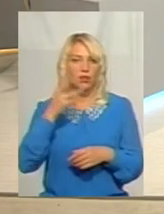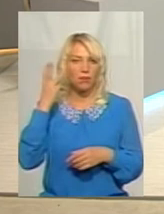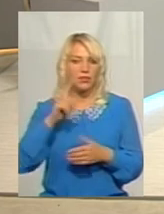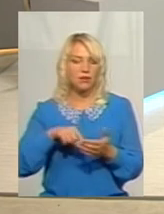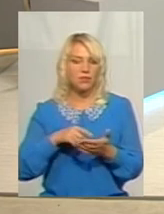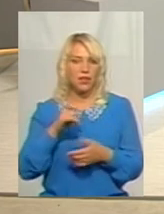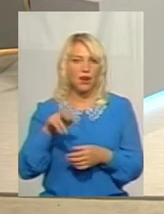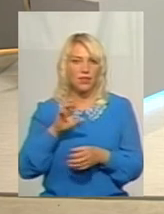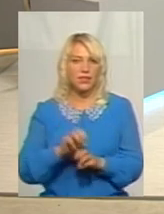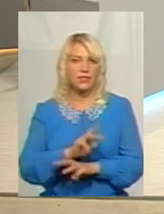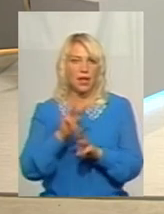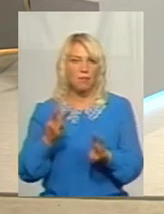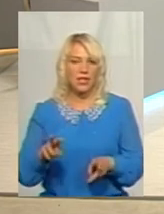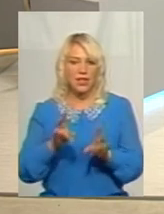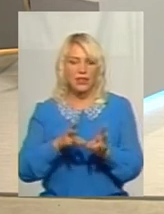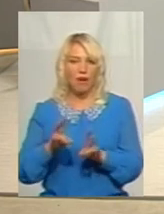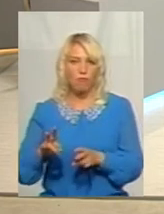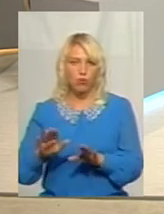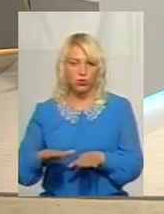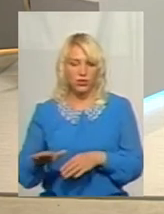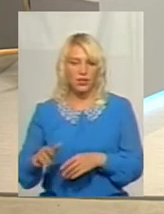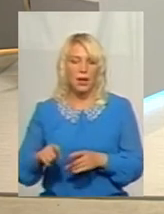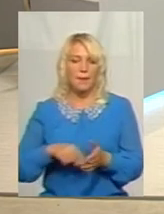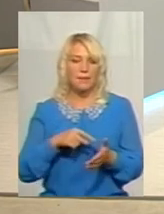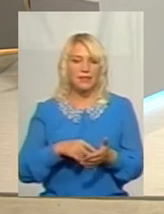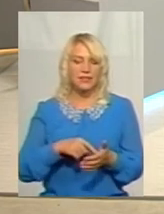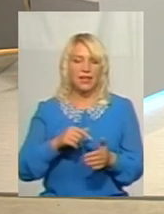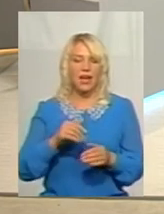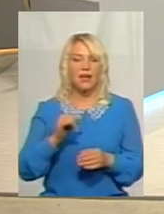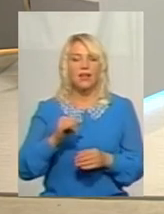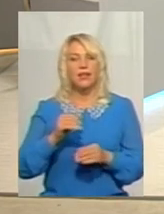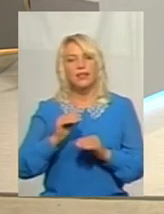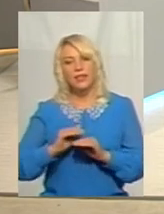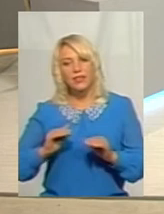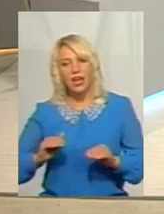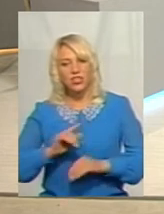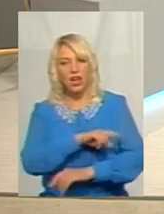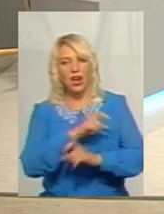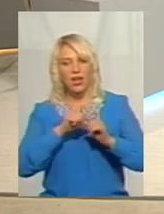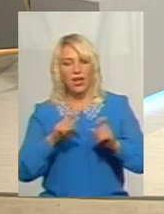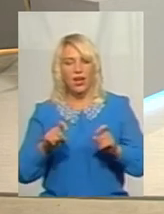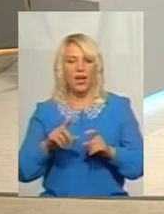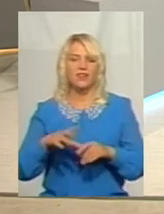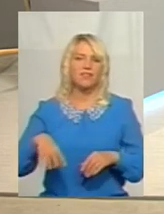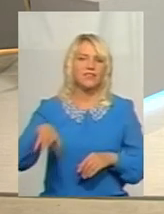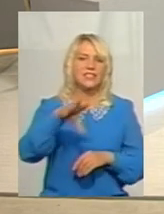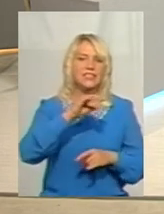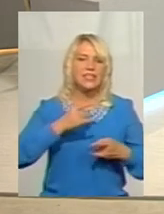рада забезпечила травмпункти міської дорослої лікарні, міської дитячої лікарні, всі рентген-кабінети